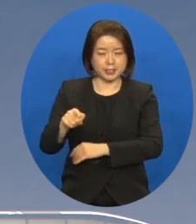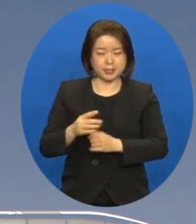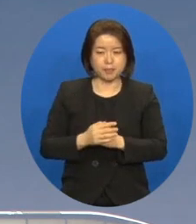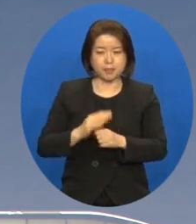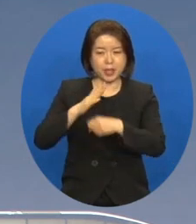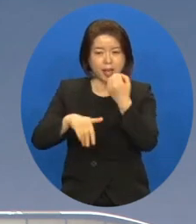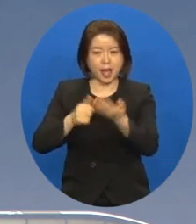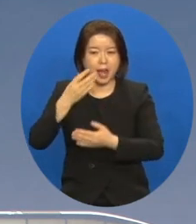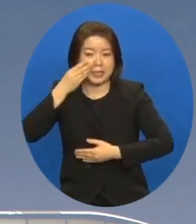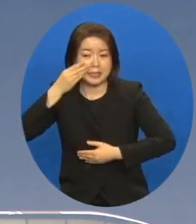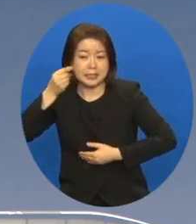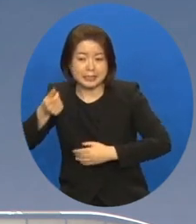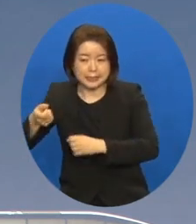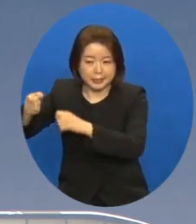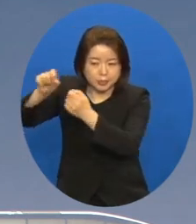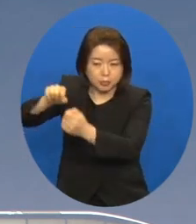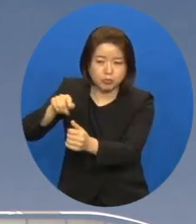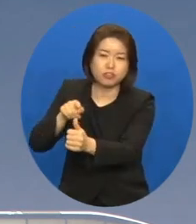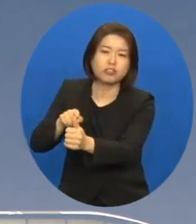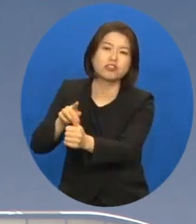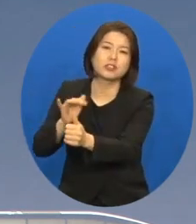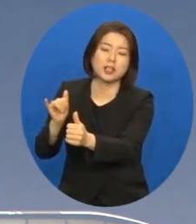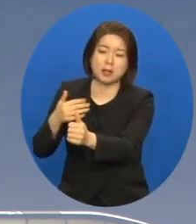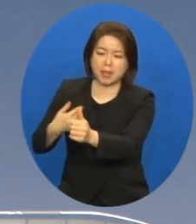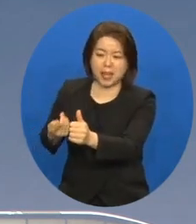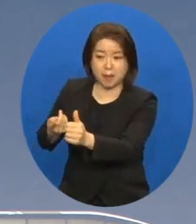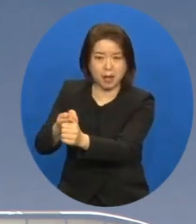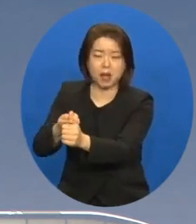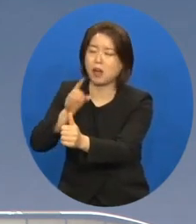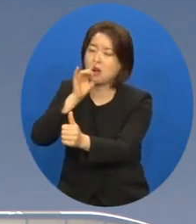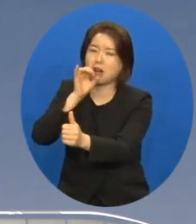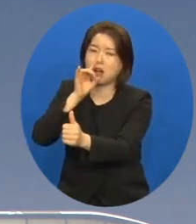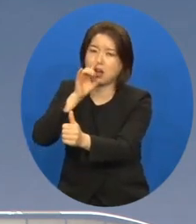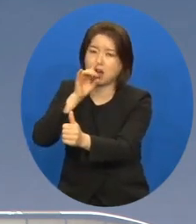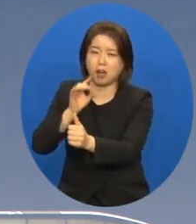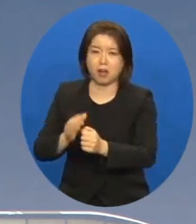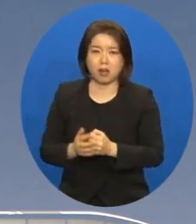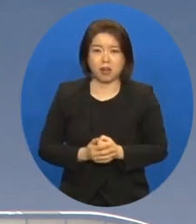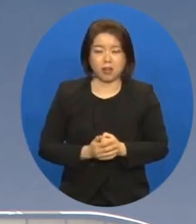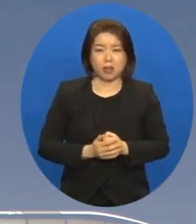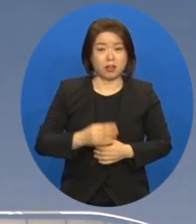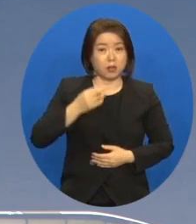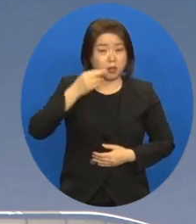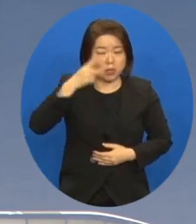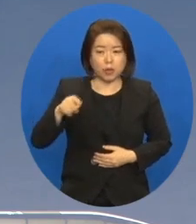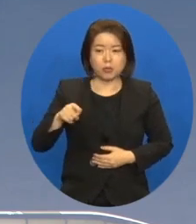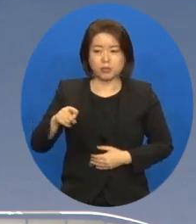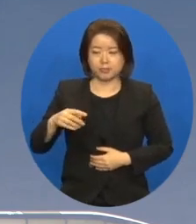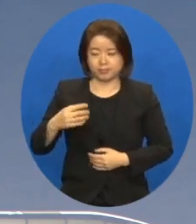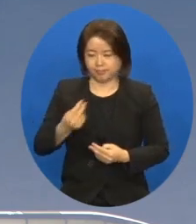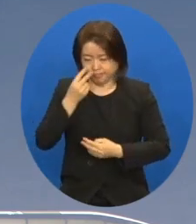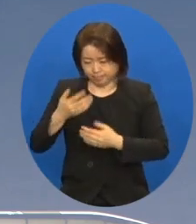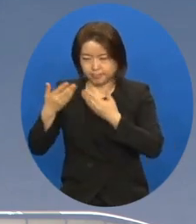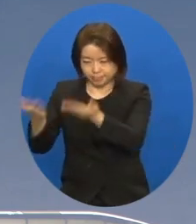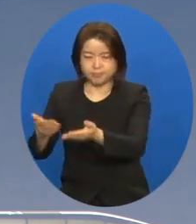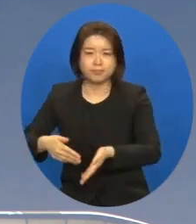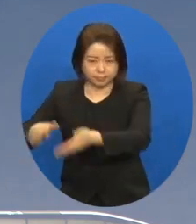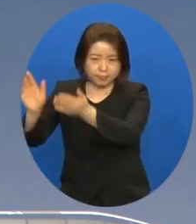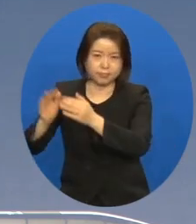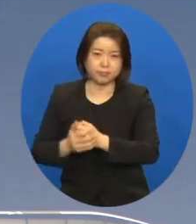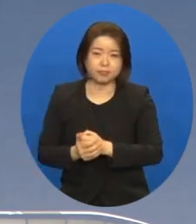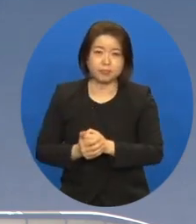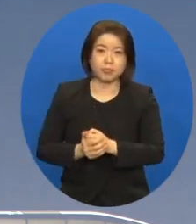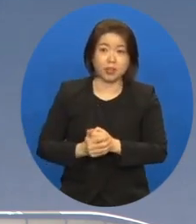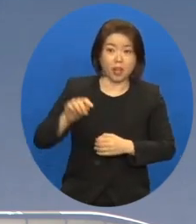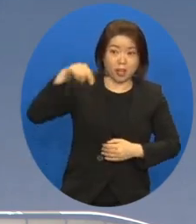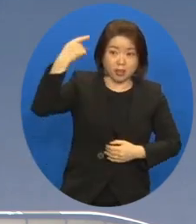기름 부은 종인데 내가 죽일 수는 없다. 그 사울을 살려주었습니다. 그러면 그 다음엔